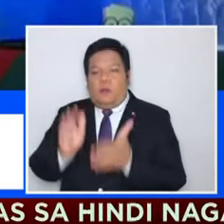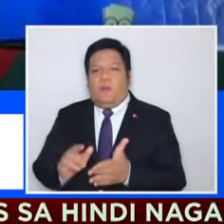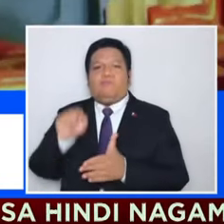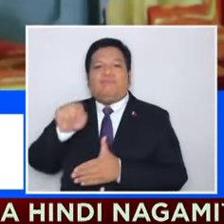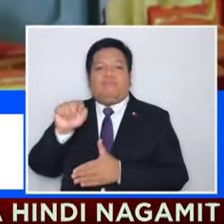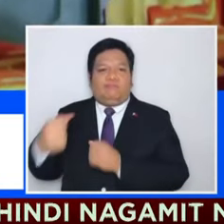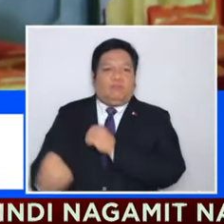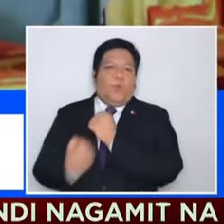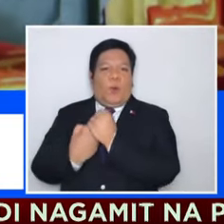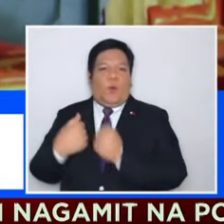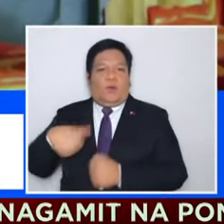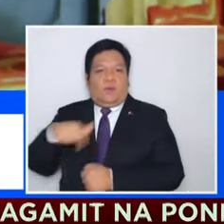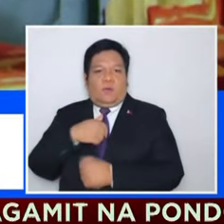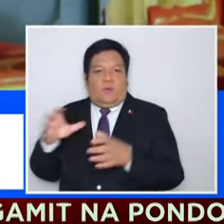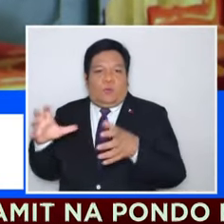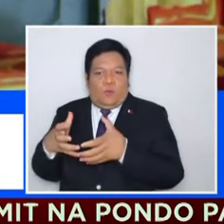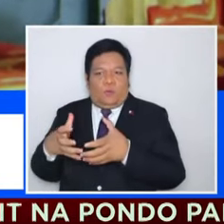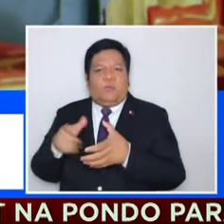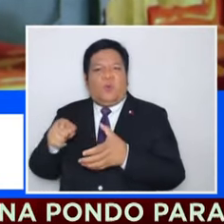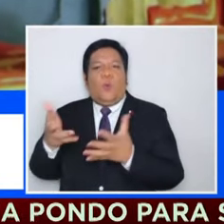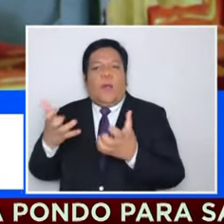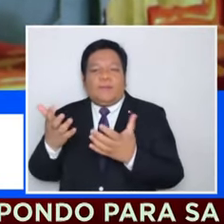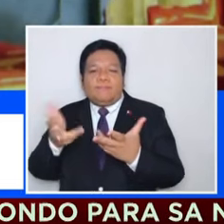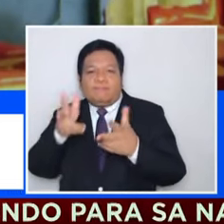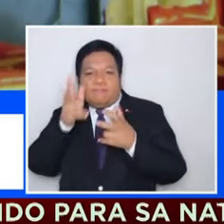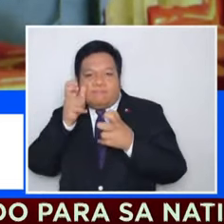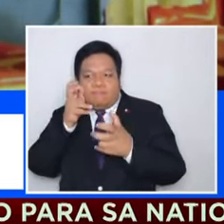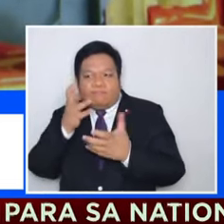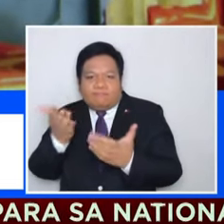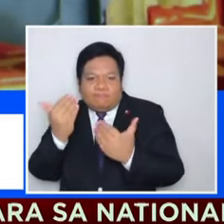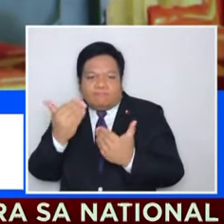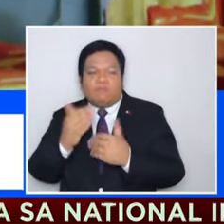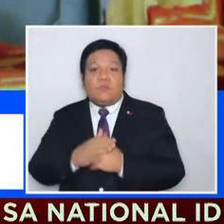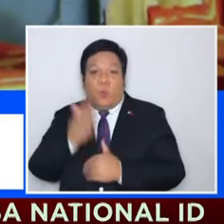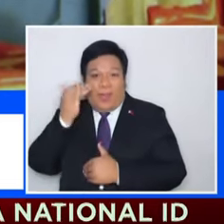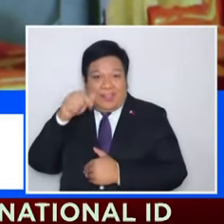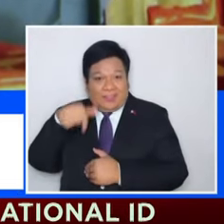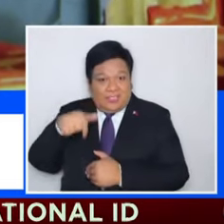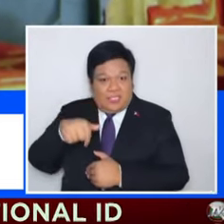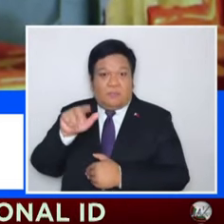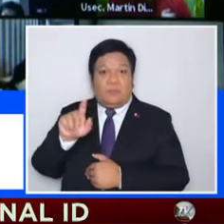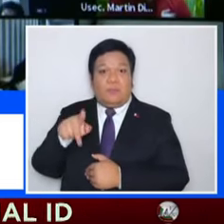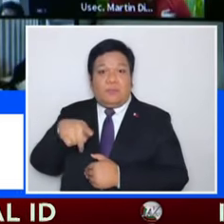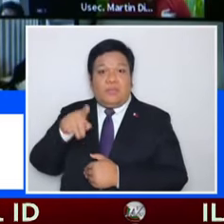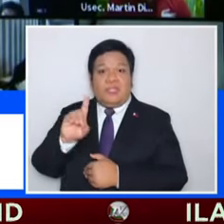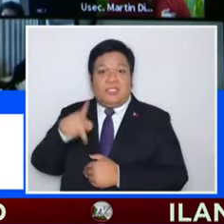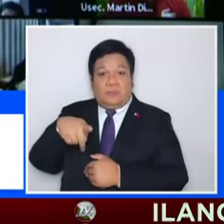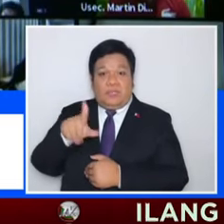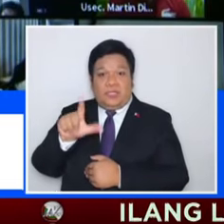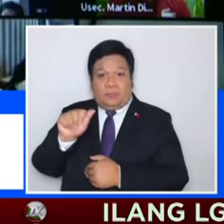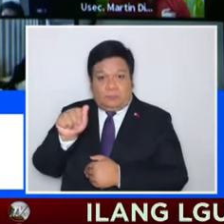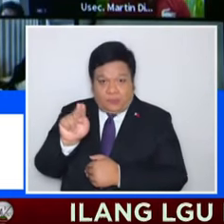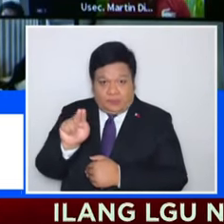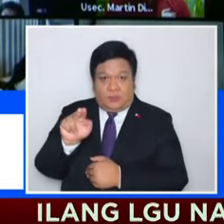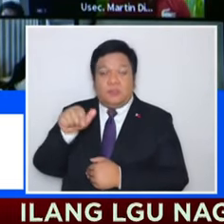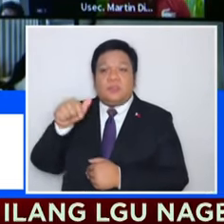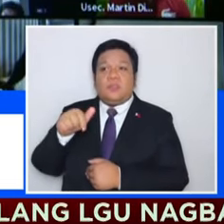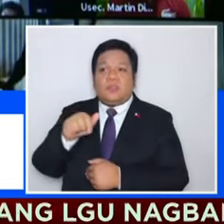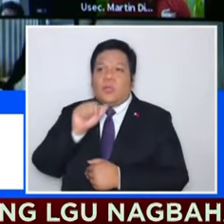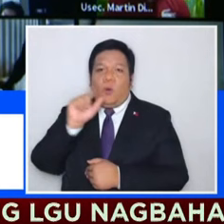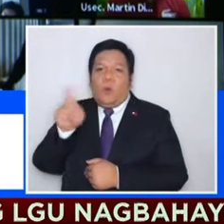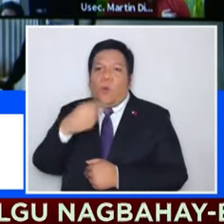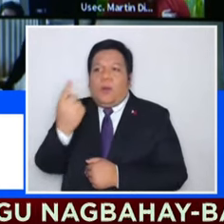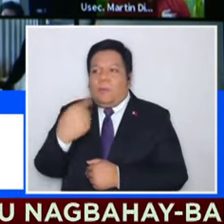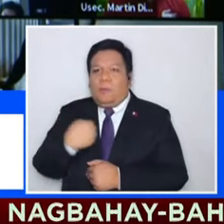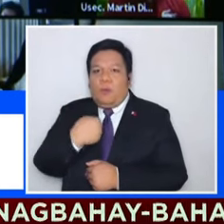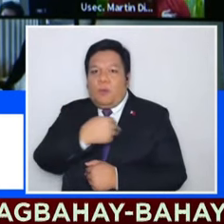gusto nila pakinggan din naman daw sila. Kasi itong PDP Laban, hindi lang ito, ang membro ito, hindi lang yung mga